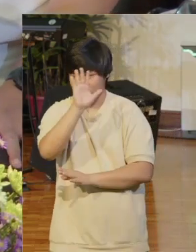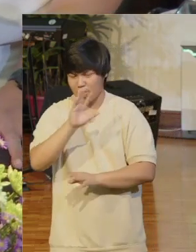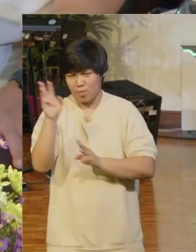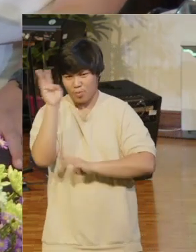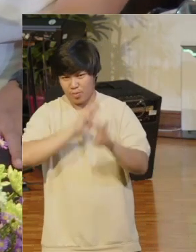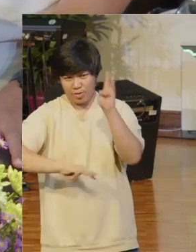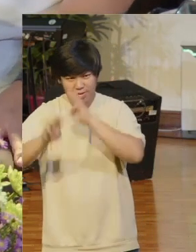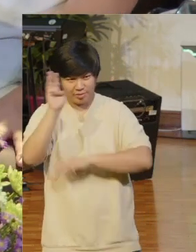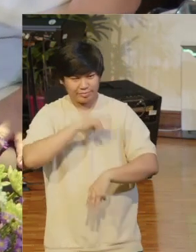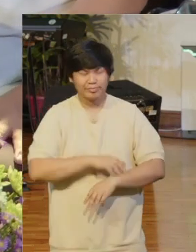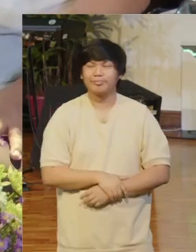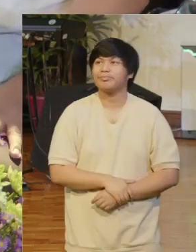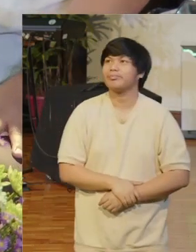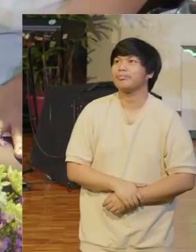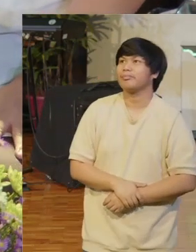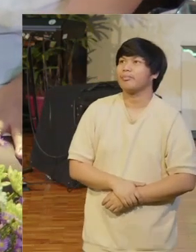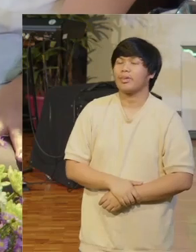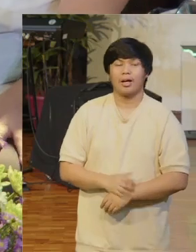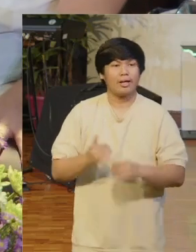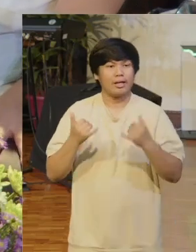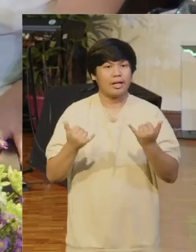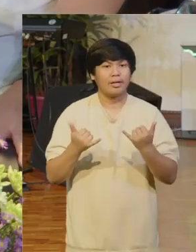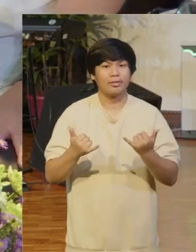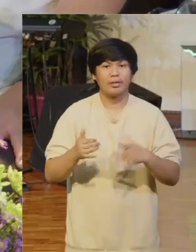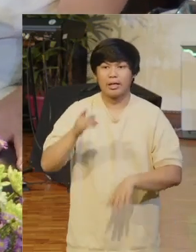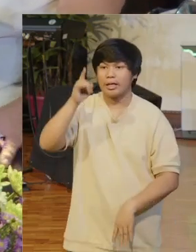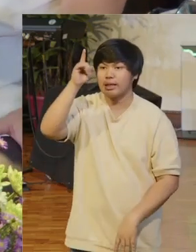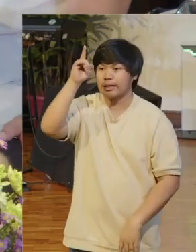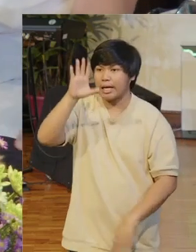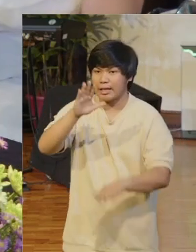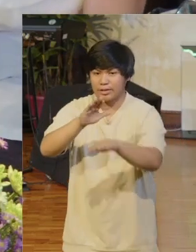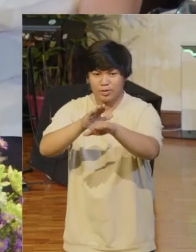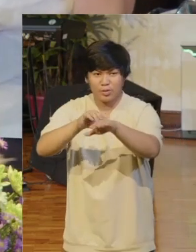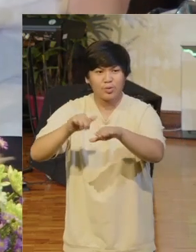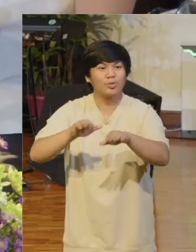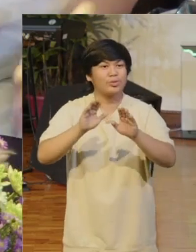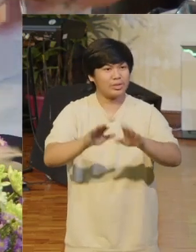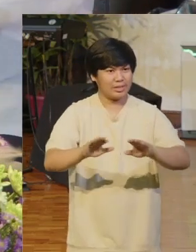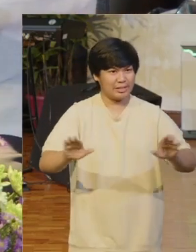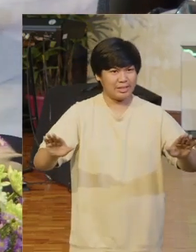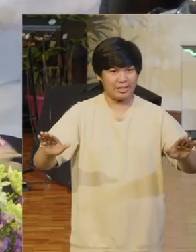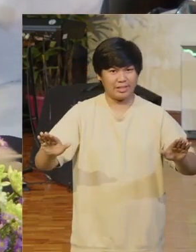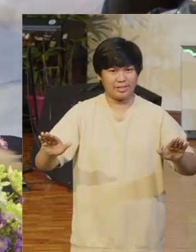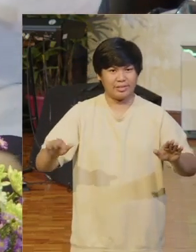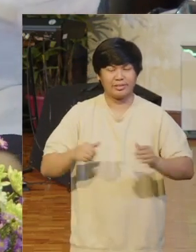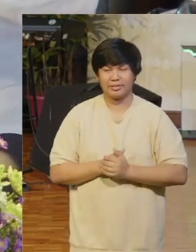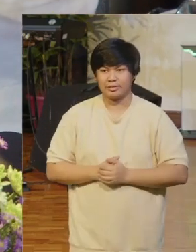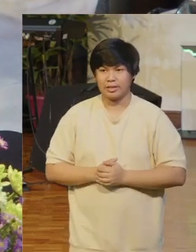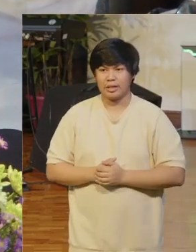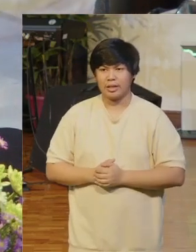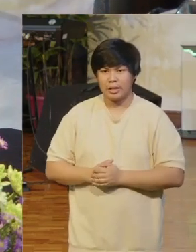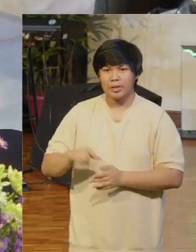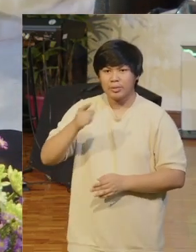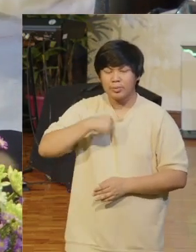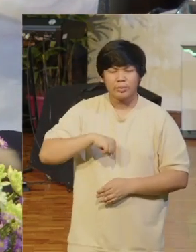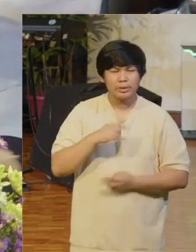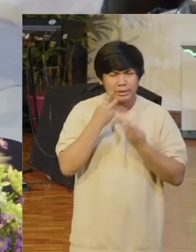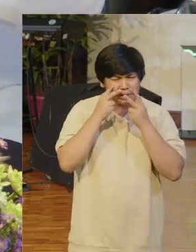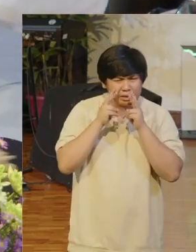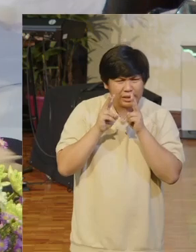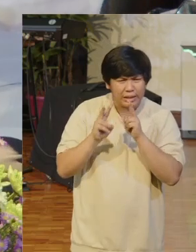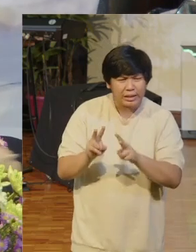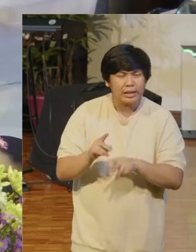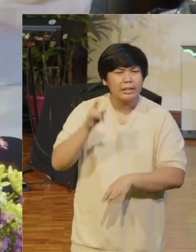na niya ang kanyang mga anak bago pa niya nilikha ang lahat. Dito natin ma-appreciate